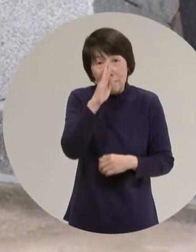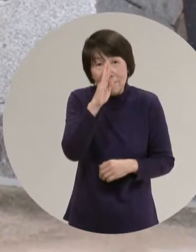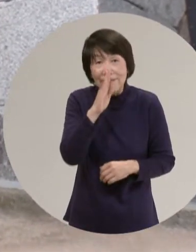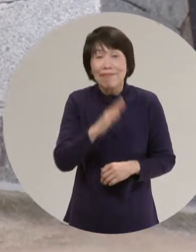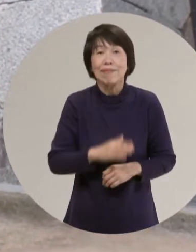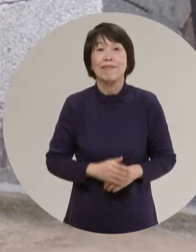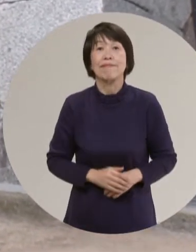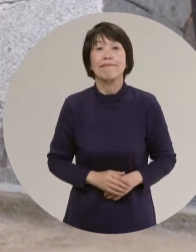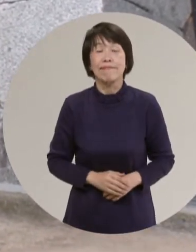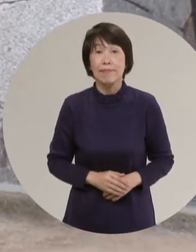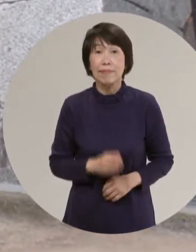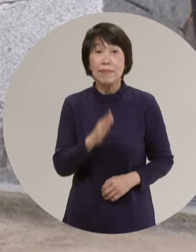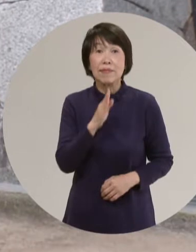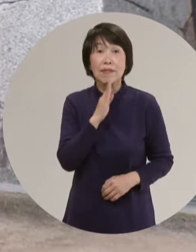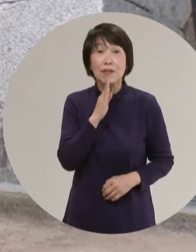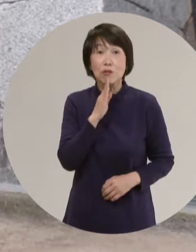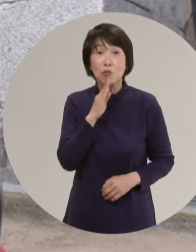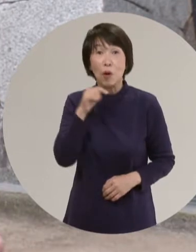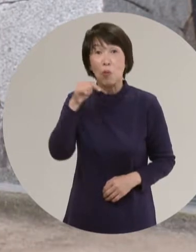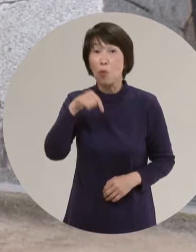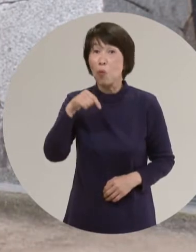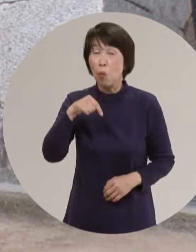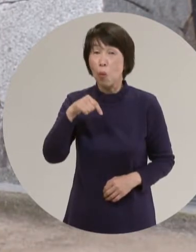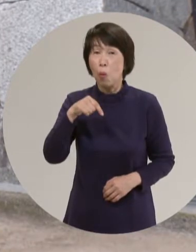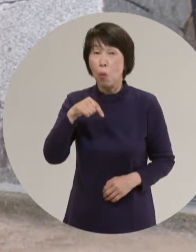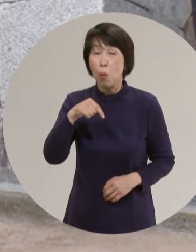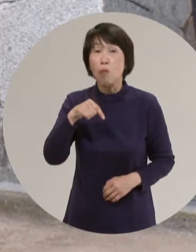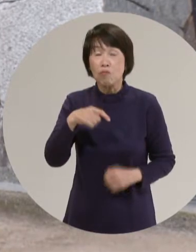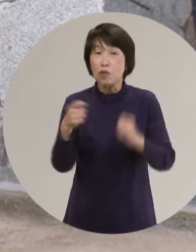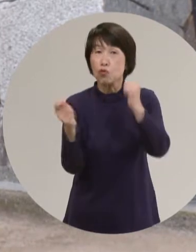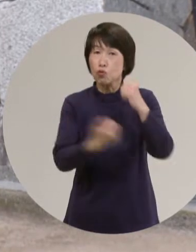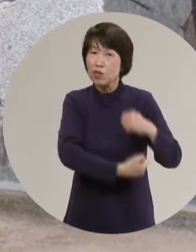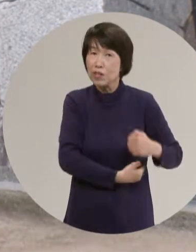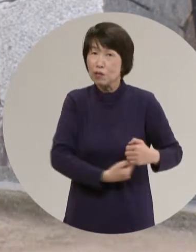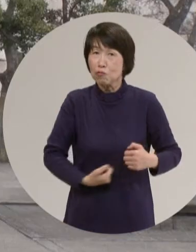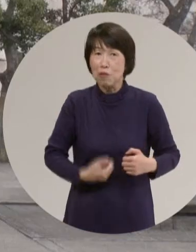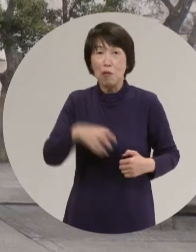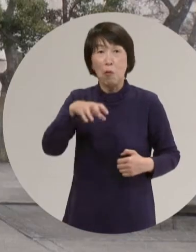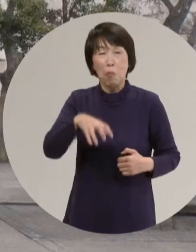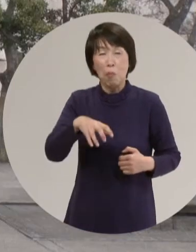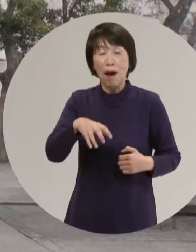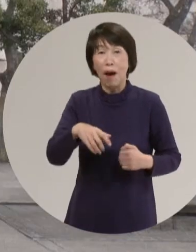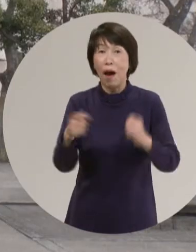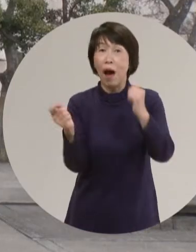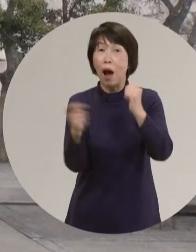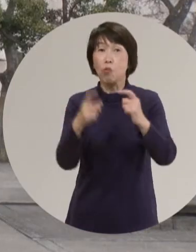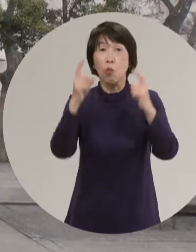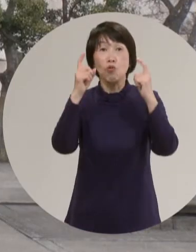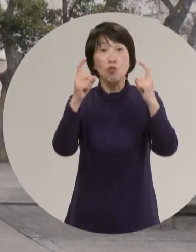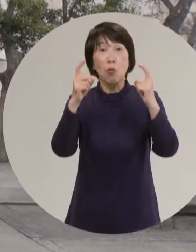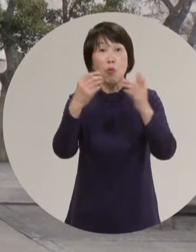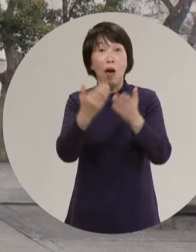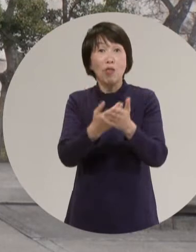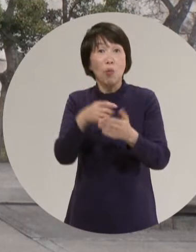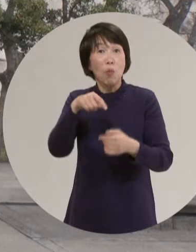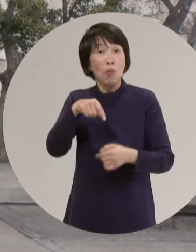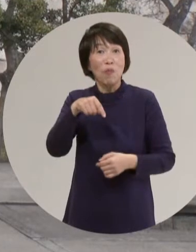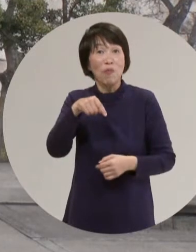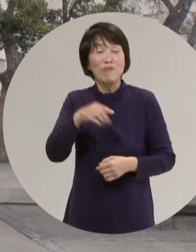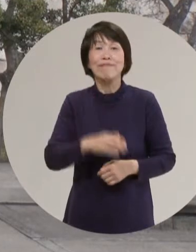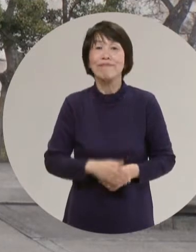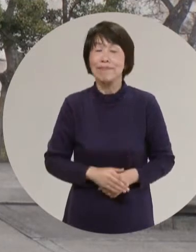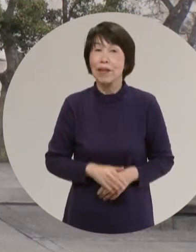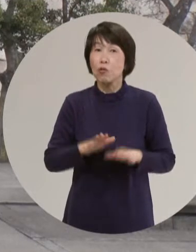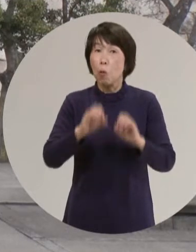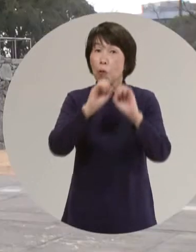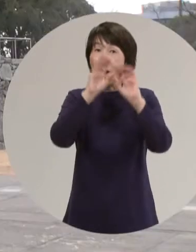ね。実はですね、今日は忠臣蔵の舞台となった赤穂城跡に来ているんです。今日の